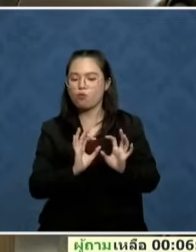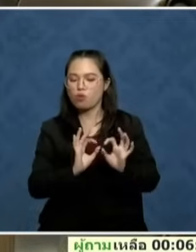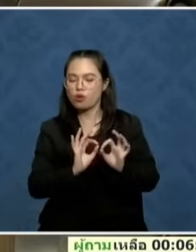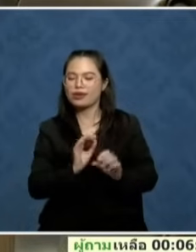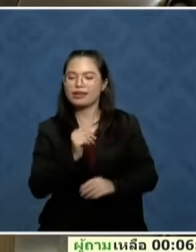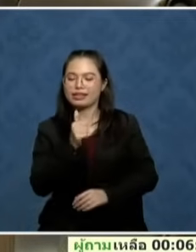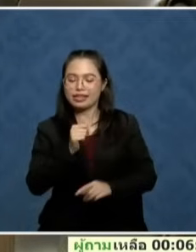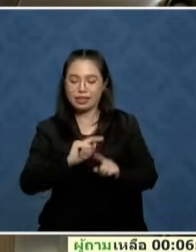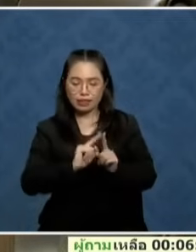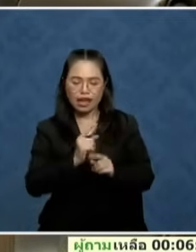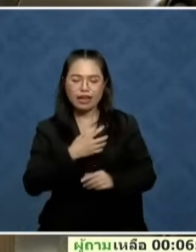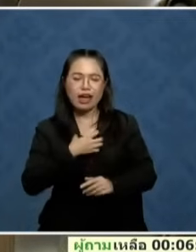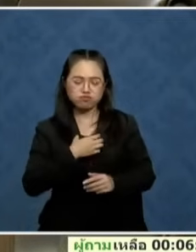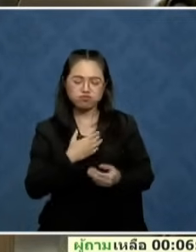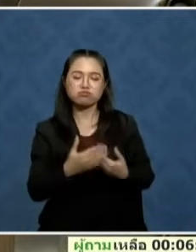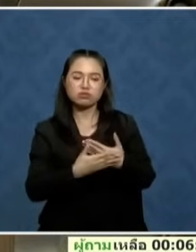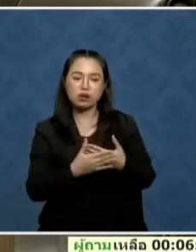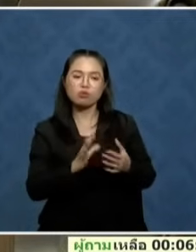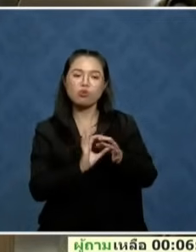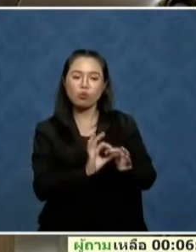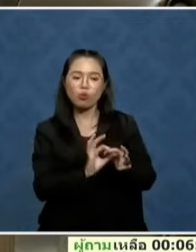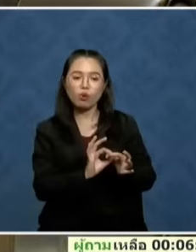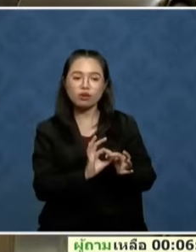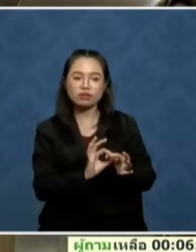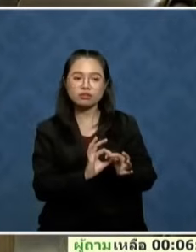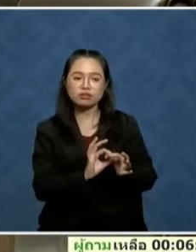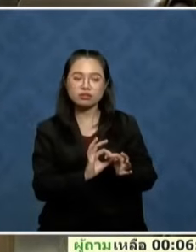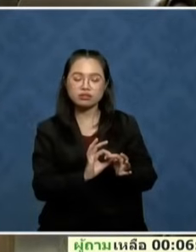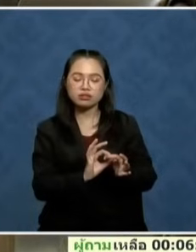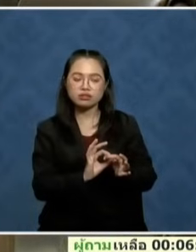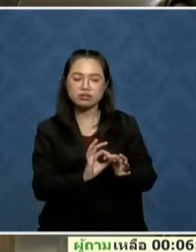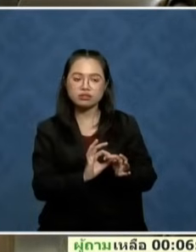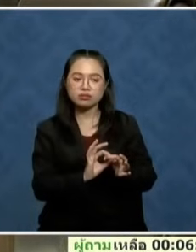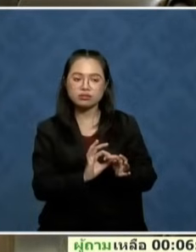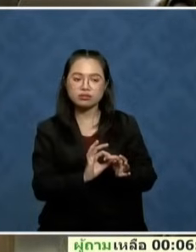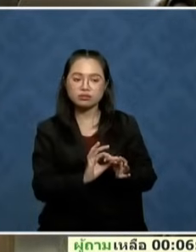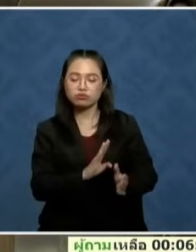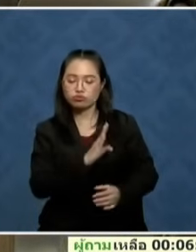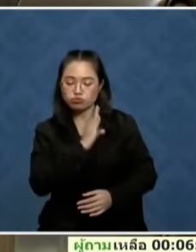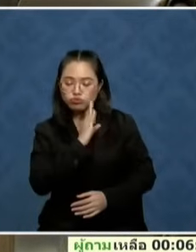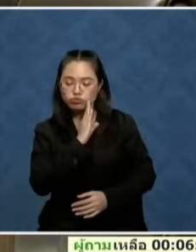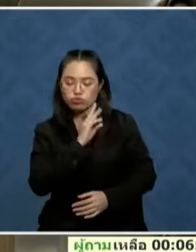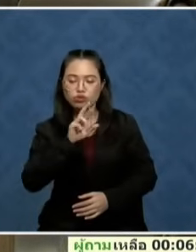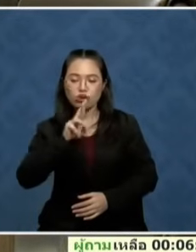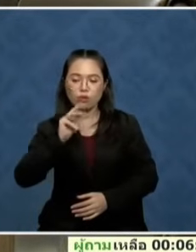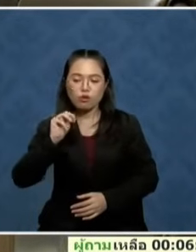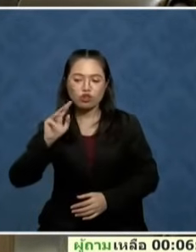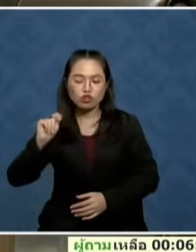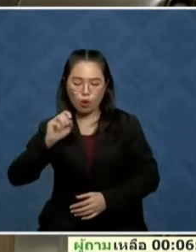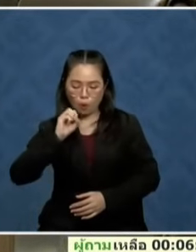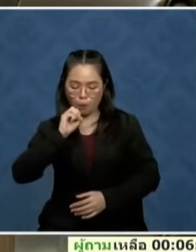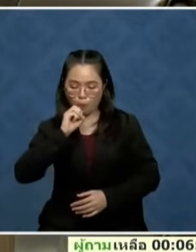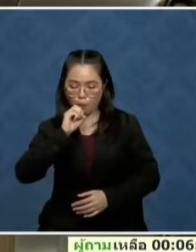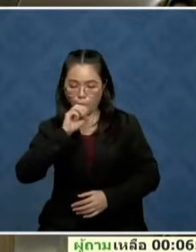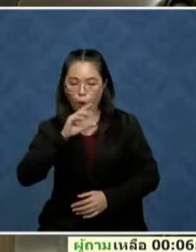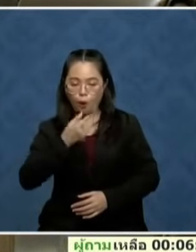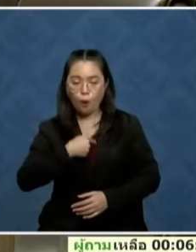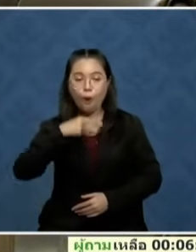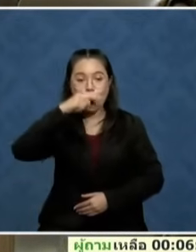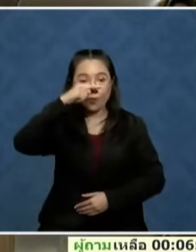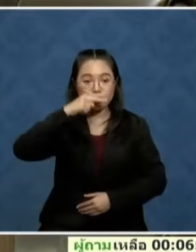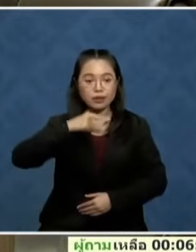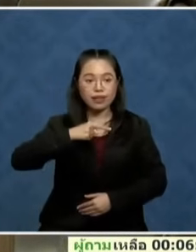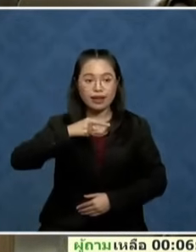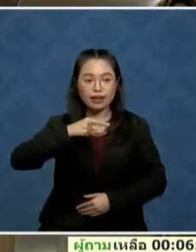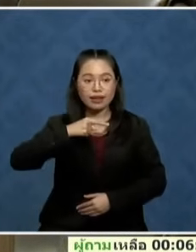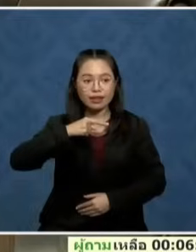องท้วงติงนิดนึงนะครับว่าเวลาที่ท่านบอกว่าทางฝ่ายไทยนะครับโดยอ้างอิงว่าทาง